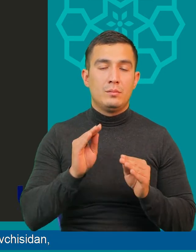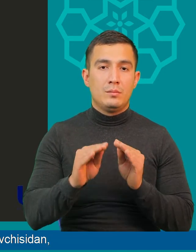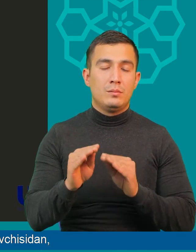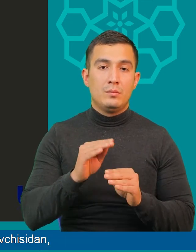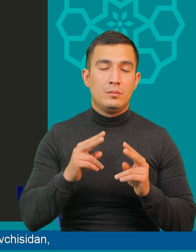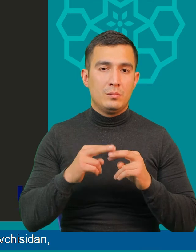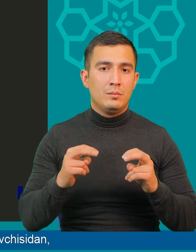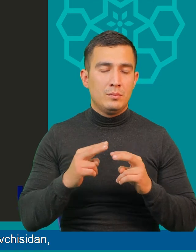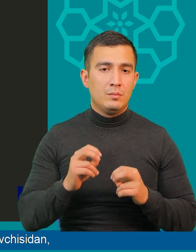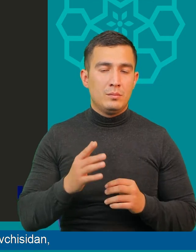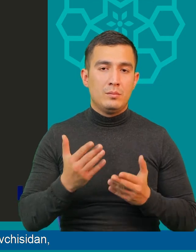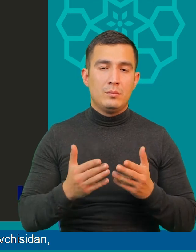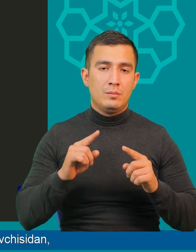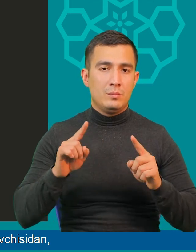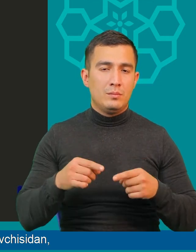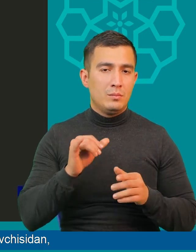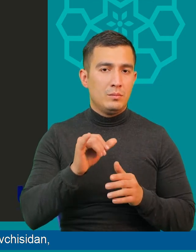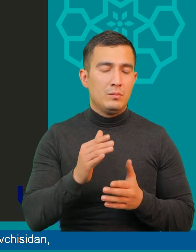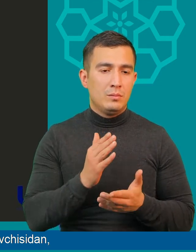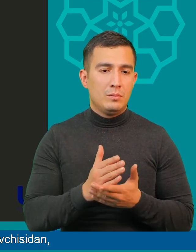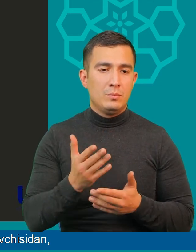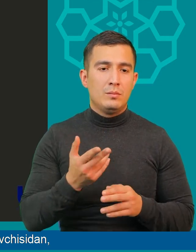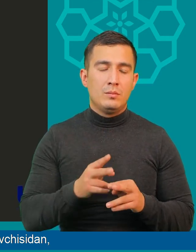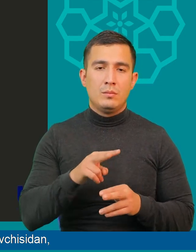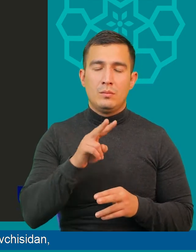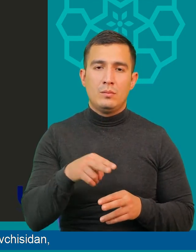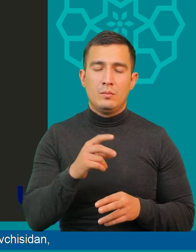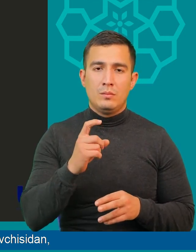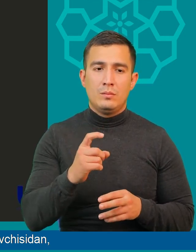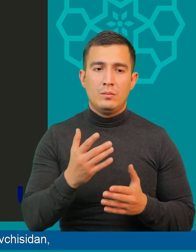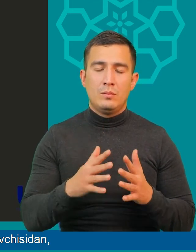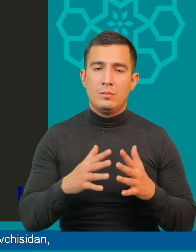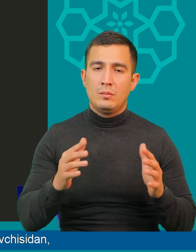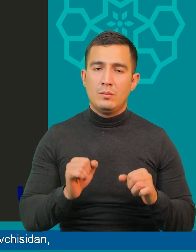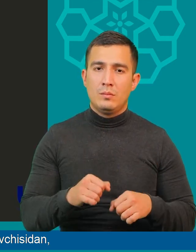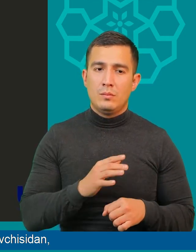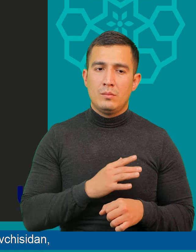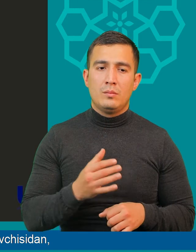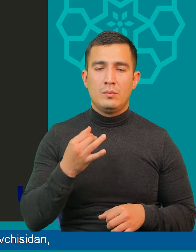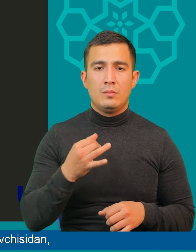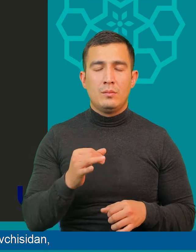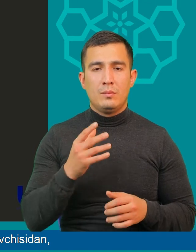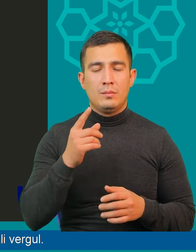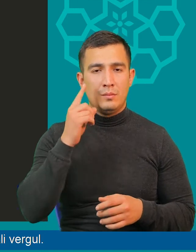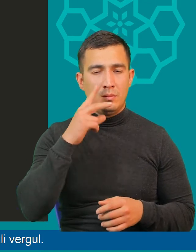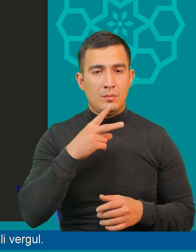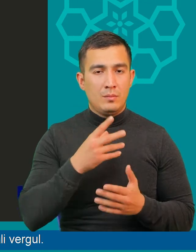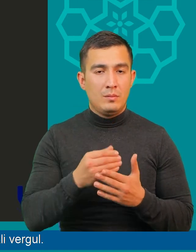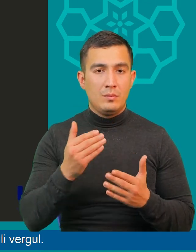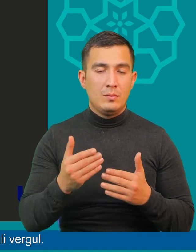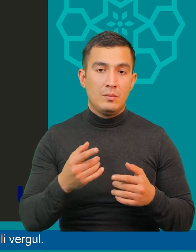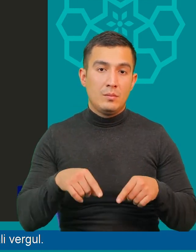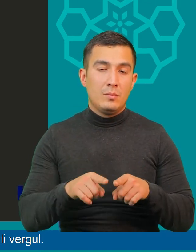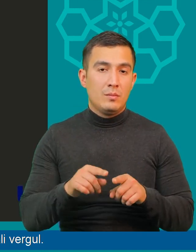ko'ramiz. Agar qavs ichida dollar x sim katta bo'lsa, y o'zgaruvchisidan, u